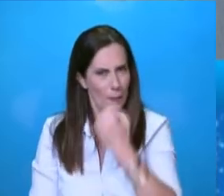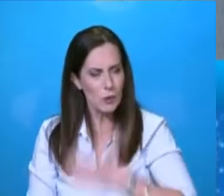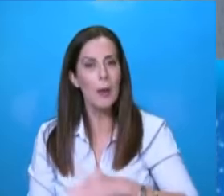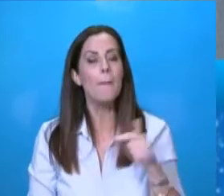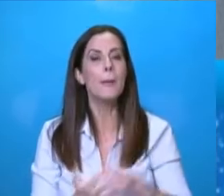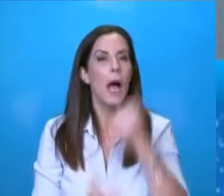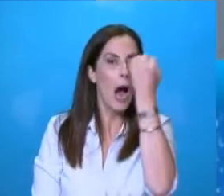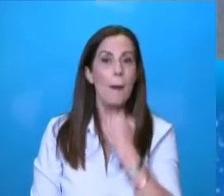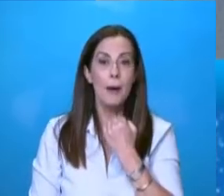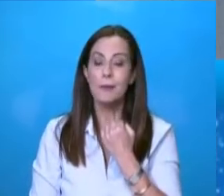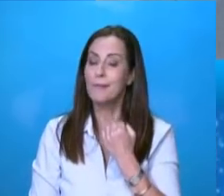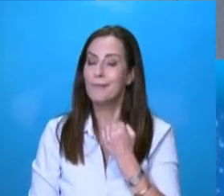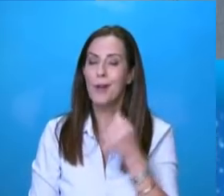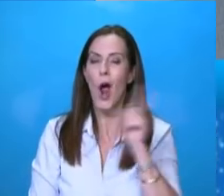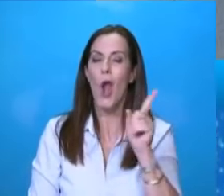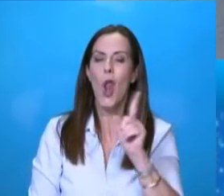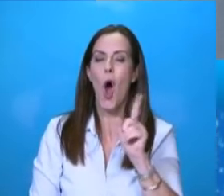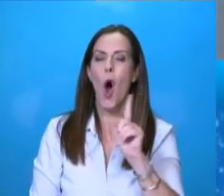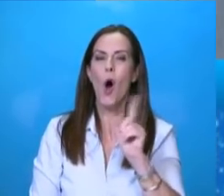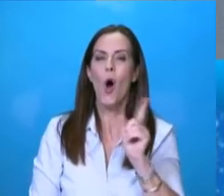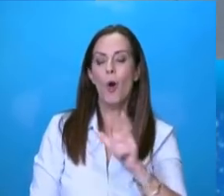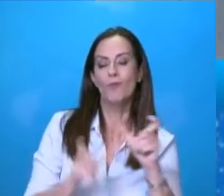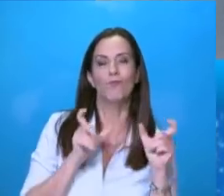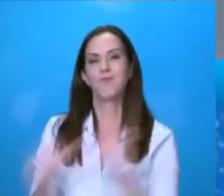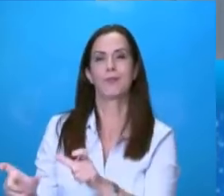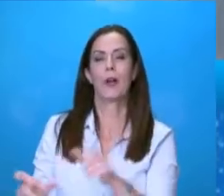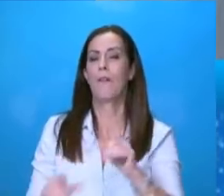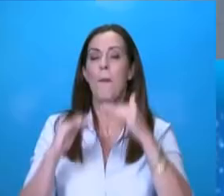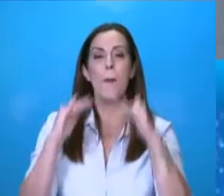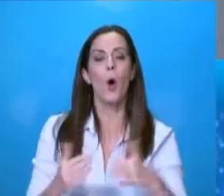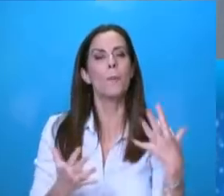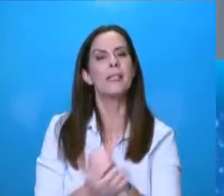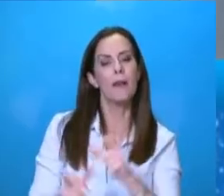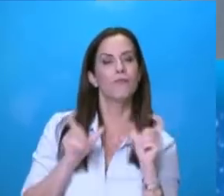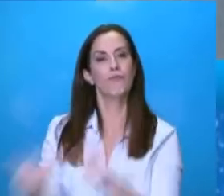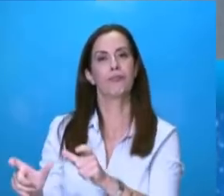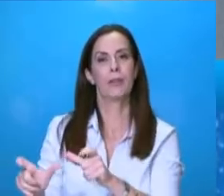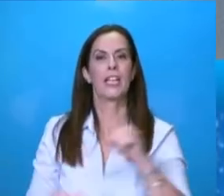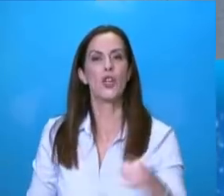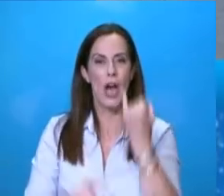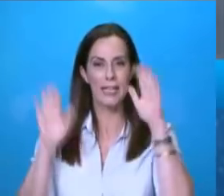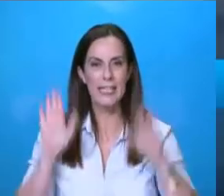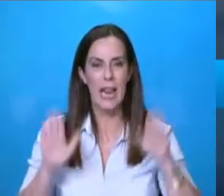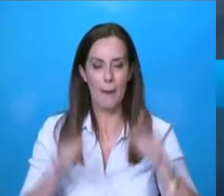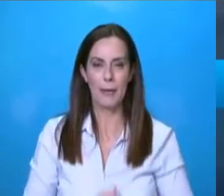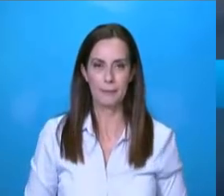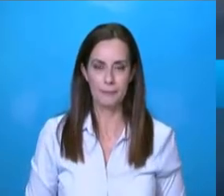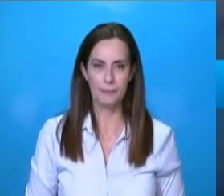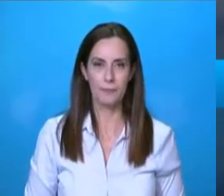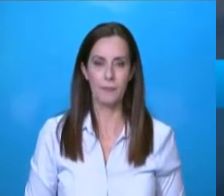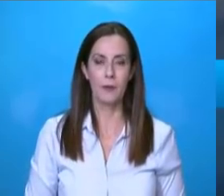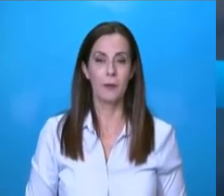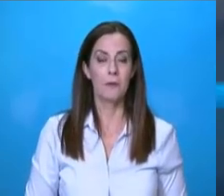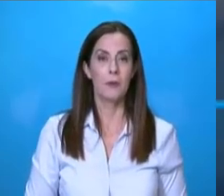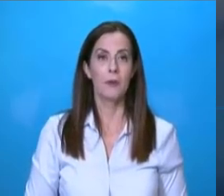כי חמאס פחות מצביע, פחות משפיע, פחות מרסן את הג'יהאד האיסלאמי. תודה רבה רועי, ובאמת